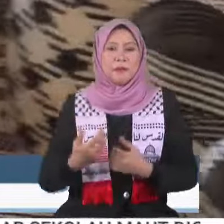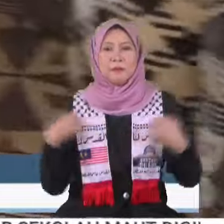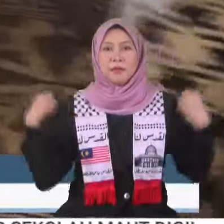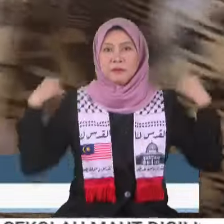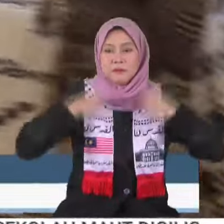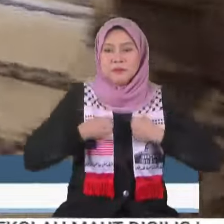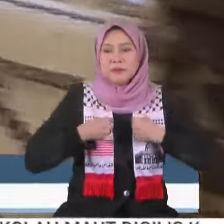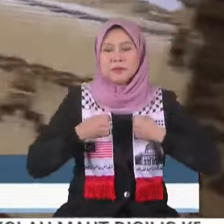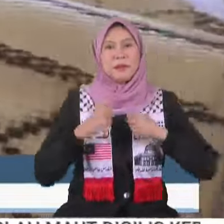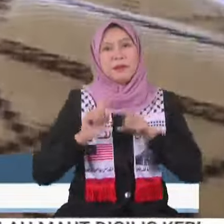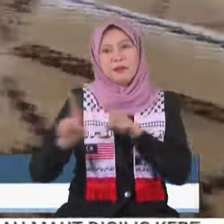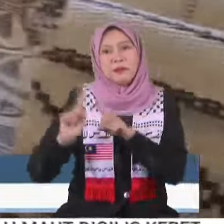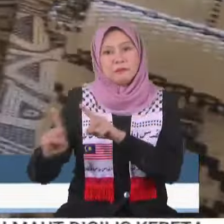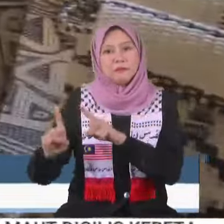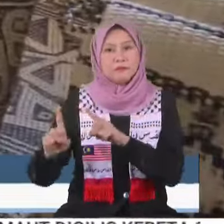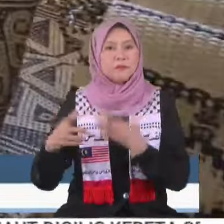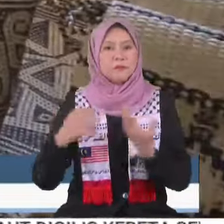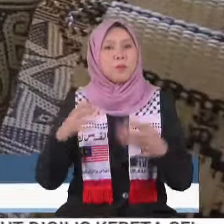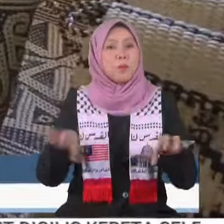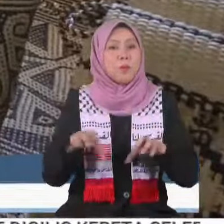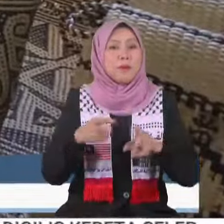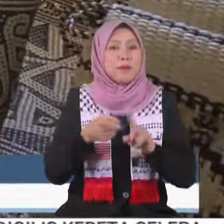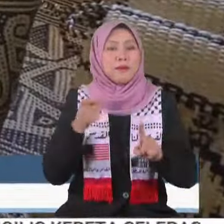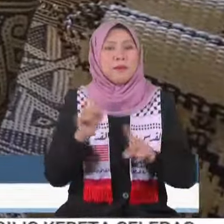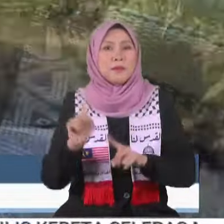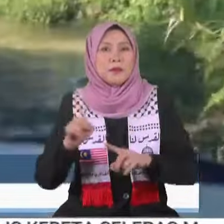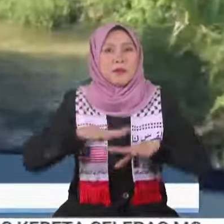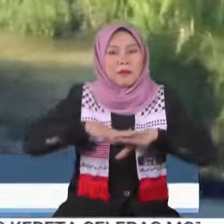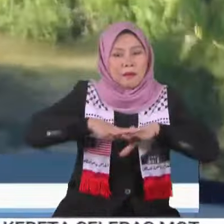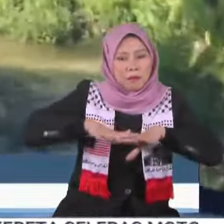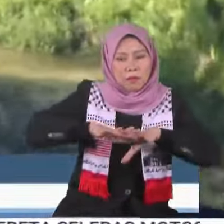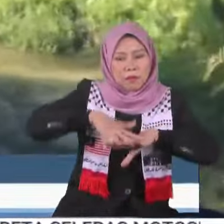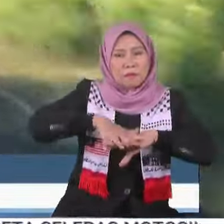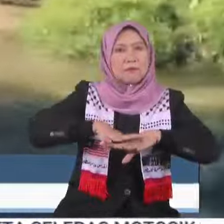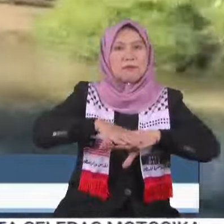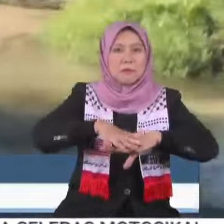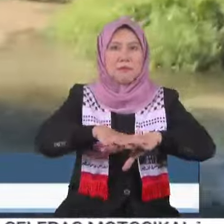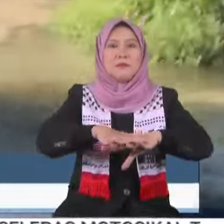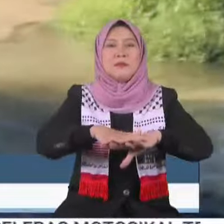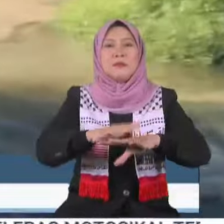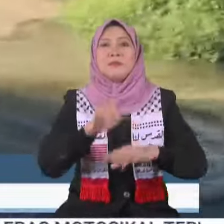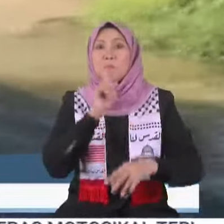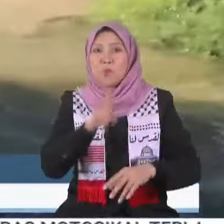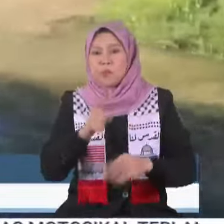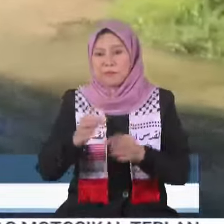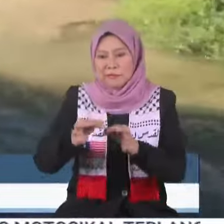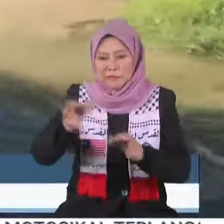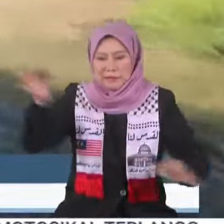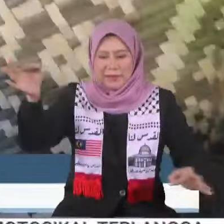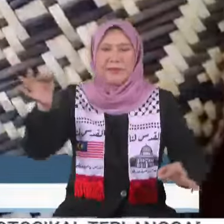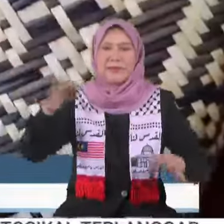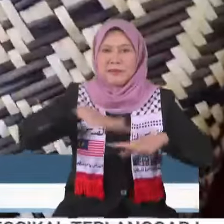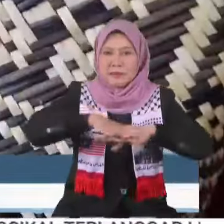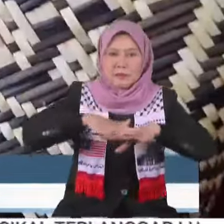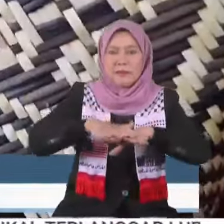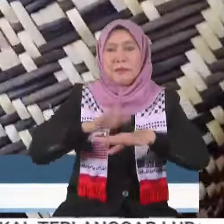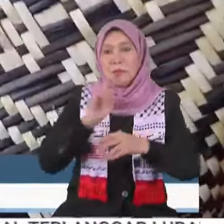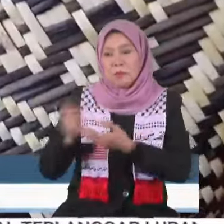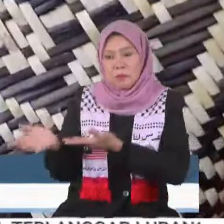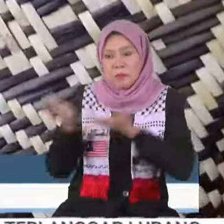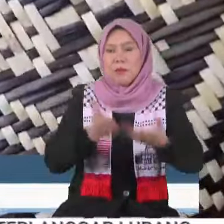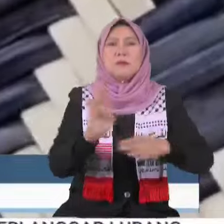beg belakang dan kesemuanya diperbuat daripada rotan asli. Untuk membawa keluar produk kraft yang dihasilkan komuniti ini,